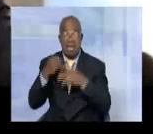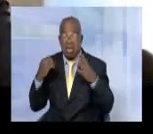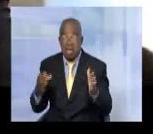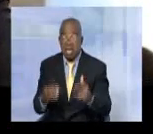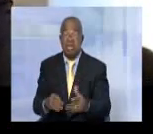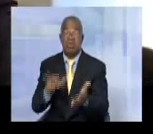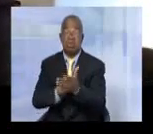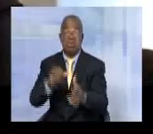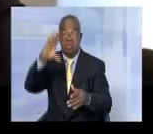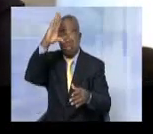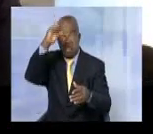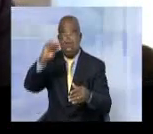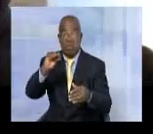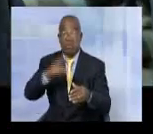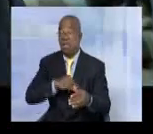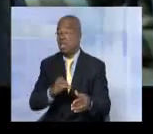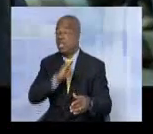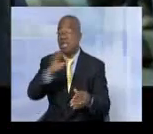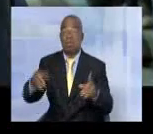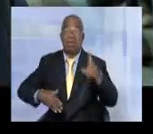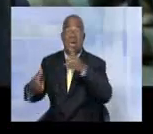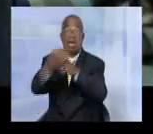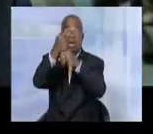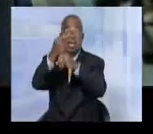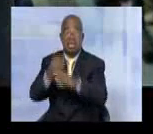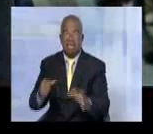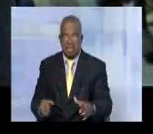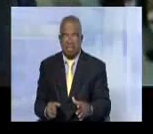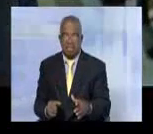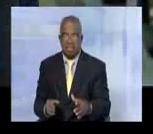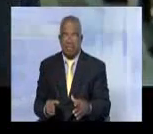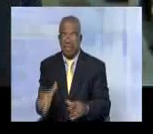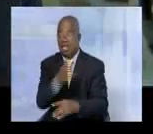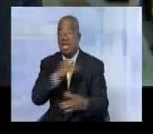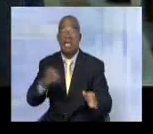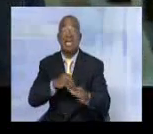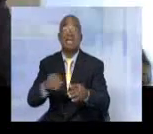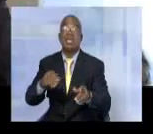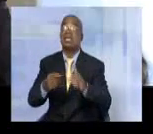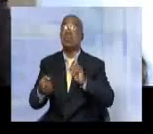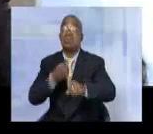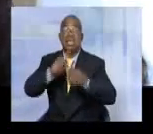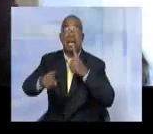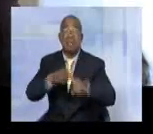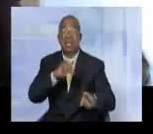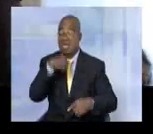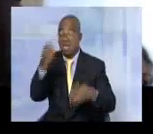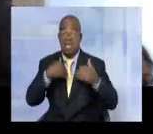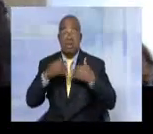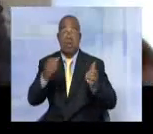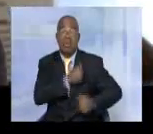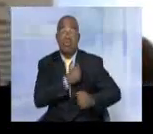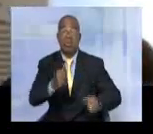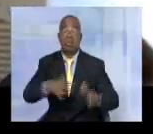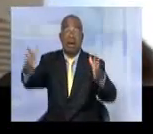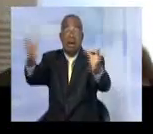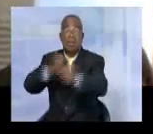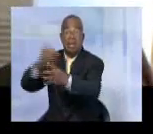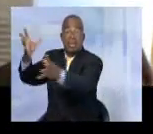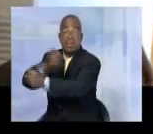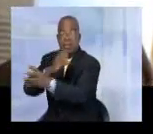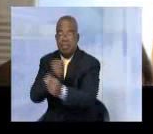personnes, ce qui fait 4% de la population des personnes vivant dans le parc. Pour les autres pays, les autres nationalités, dans